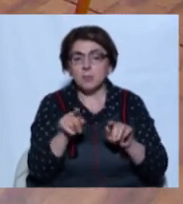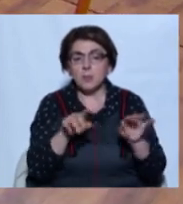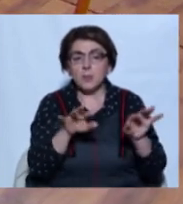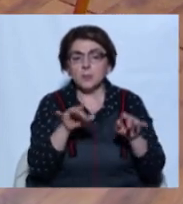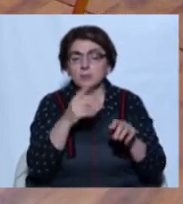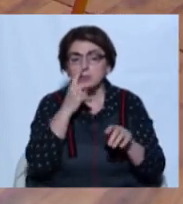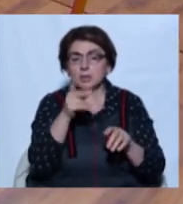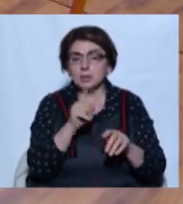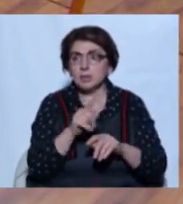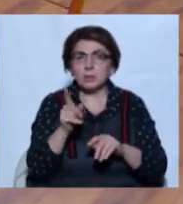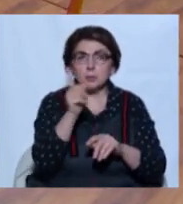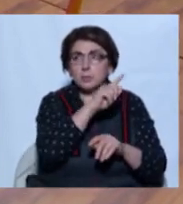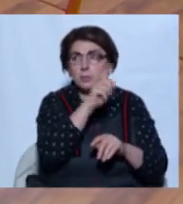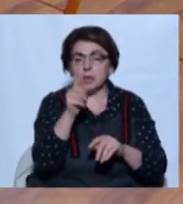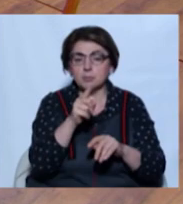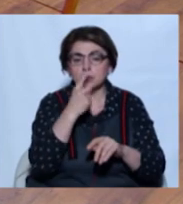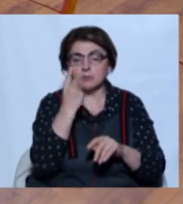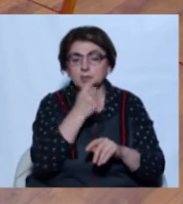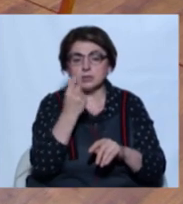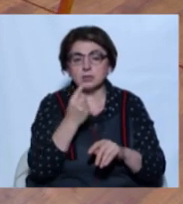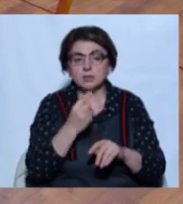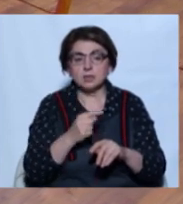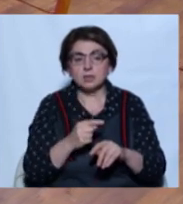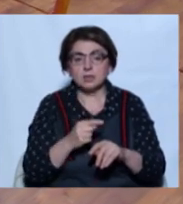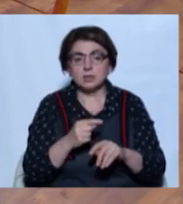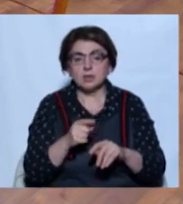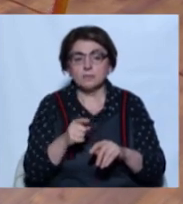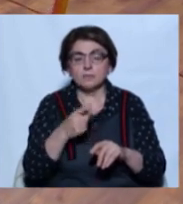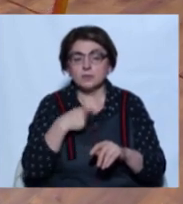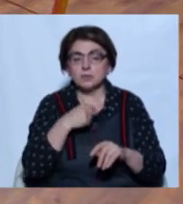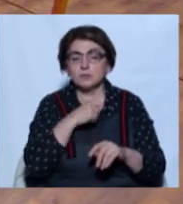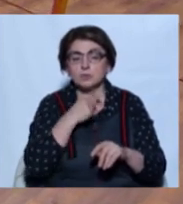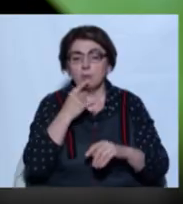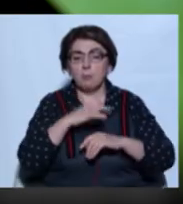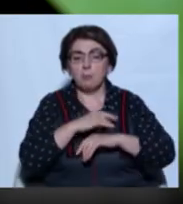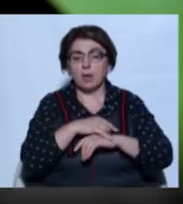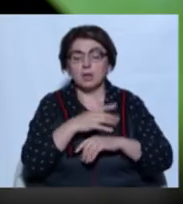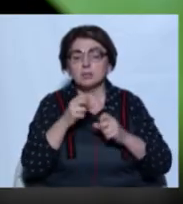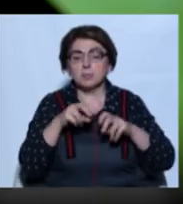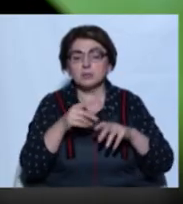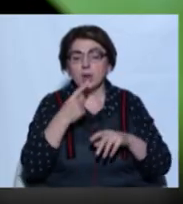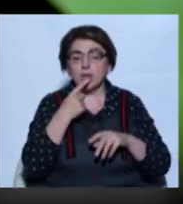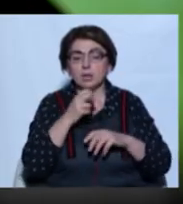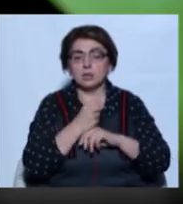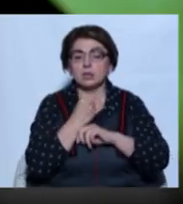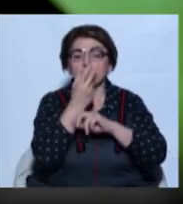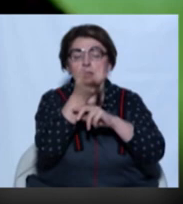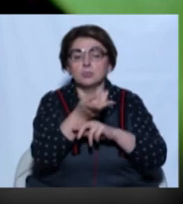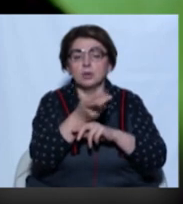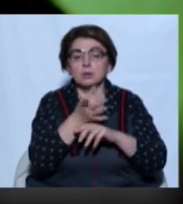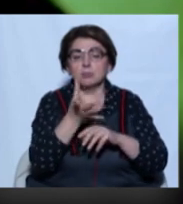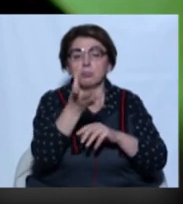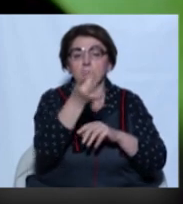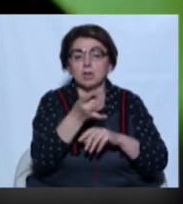რომ დაინახავს რომ რაღაცა გაიფრინა მის თვალწინ, ენას გადმოყობს, წებოვანი ენა აქვს, მიეკვრება ამ ენაზე